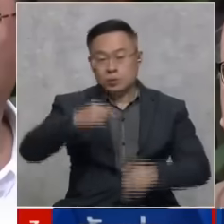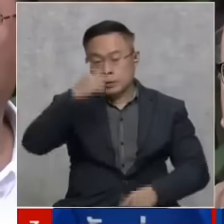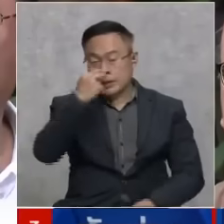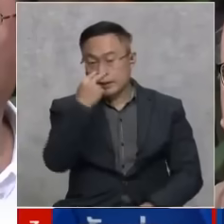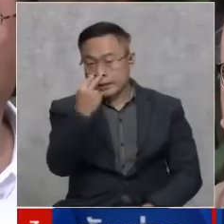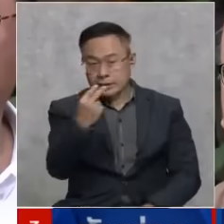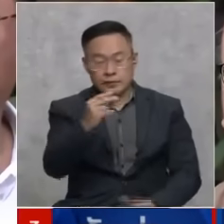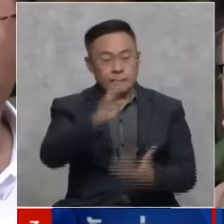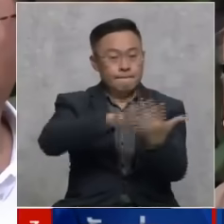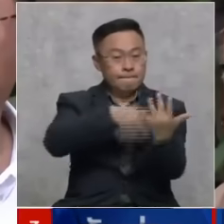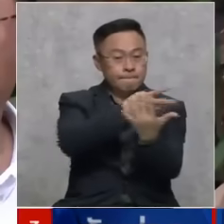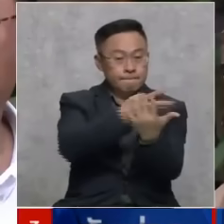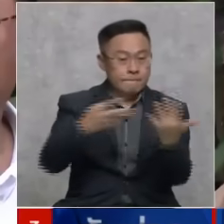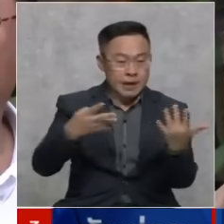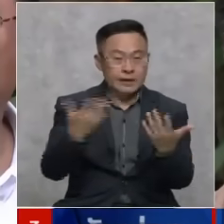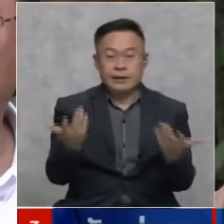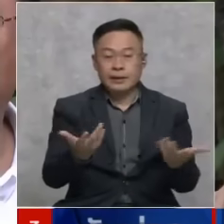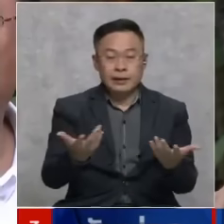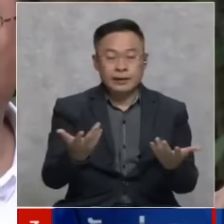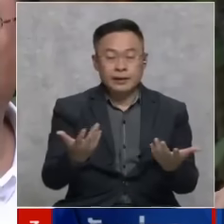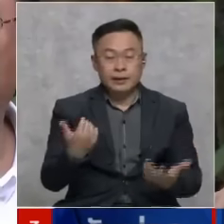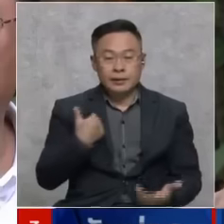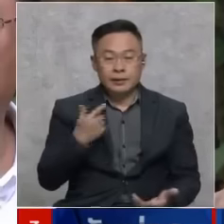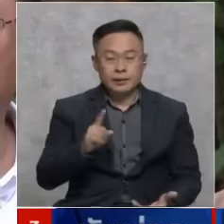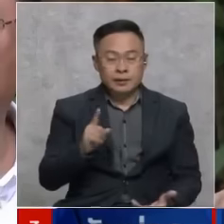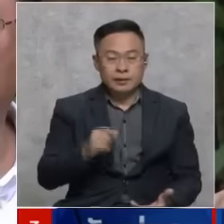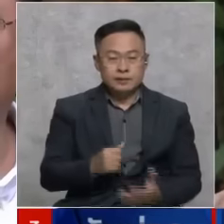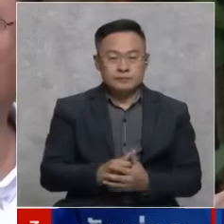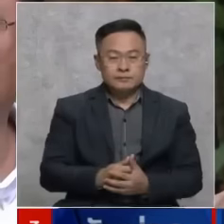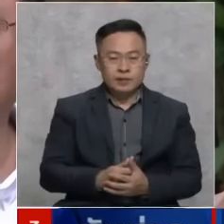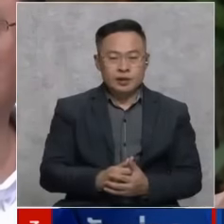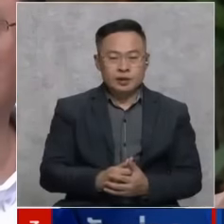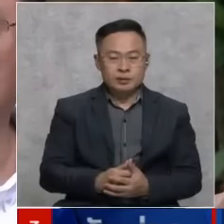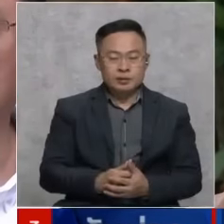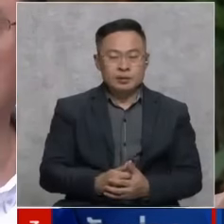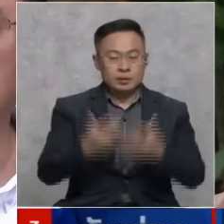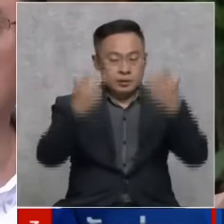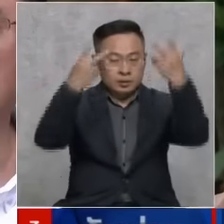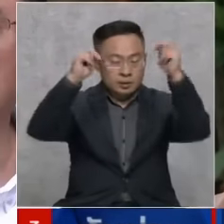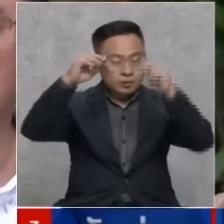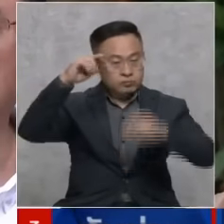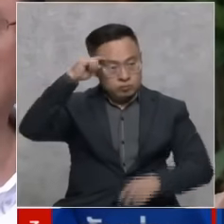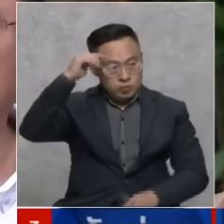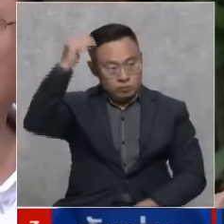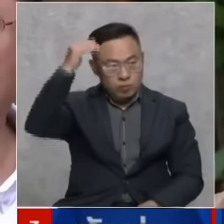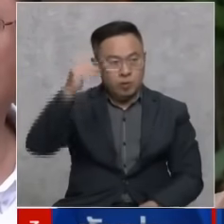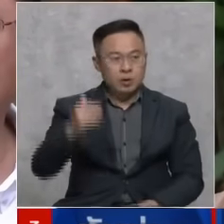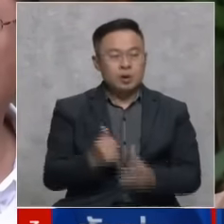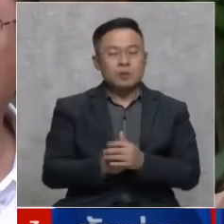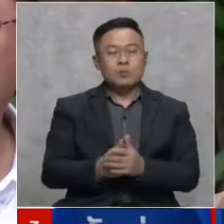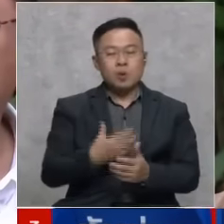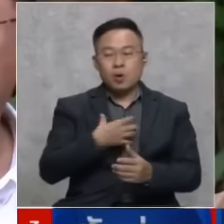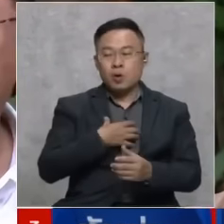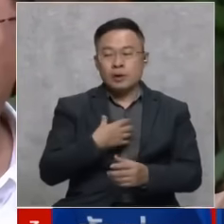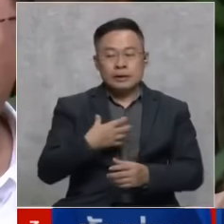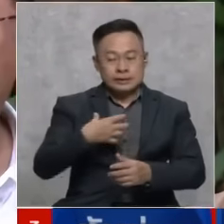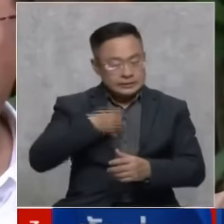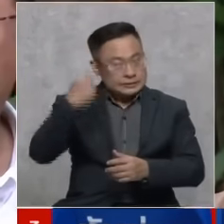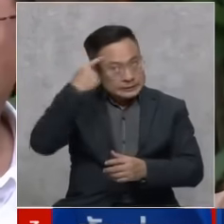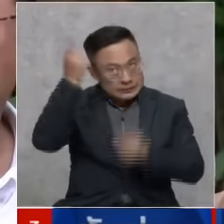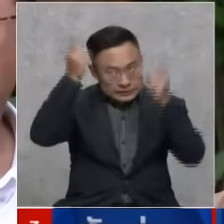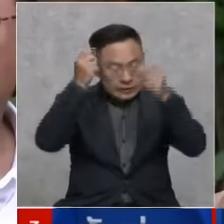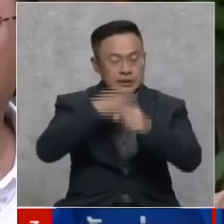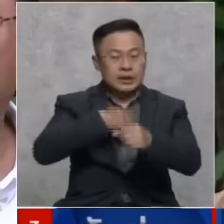ไรที่ทำให้แปลกใจหรือเซอร์ไพรส์อีกสักรอบหรือเปล่านายกเลยบอกว่าเอาอย่างนี้นะบางเรื่องที่ทำให้แปลกใจก็ถูกต่อว่ามาเหมือนกันก็